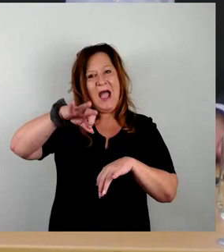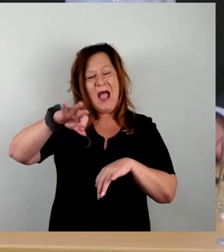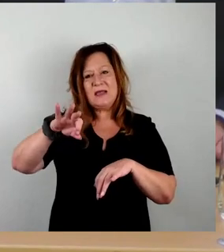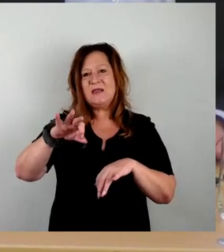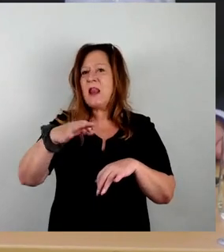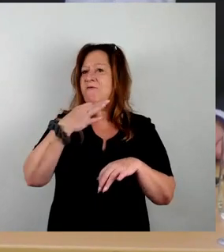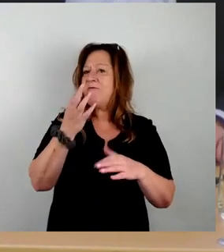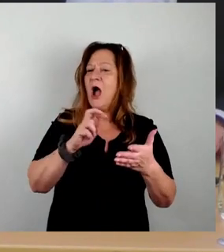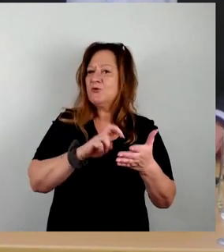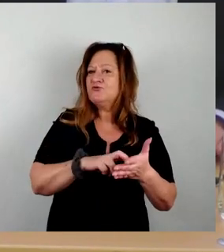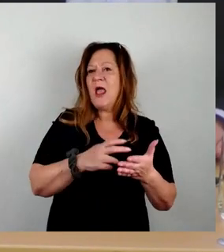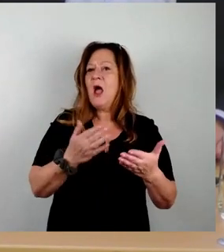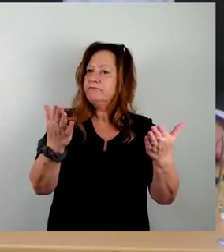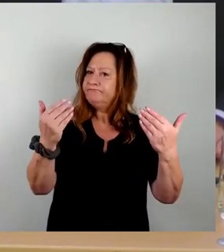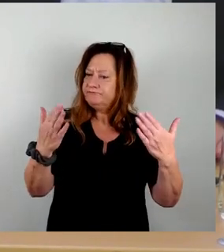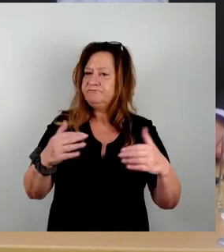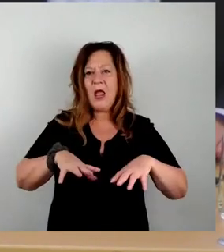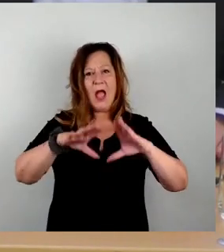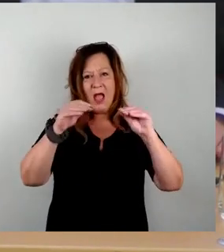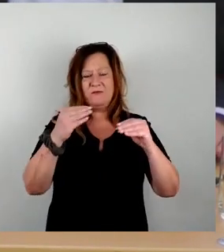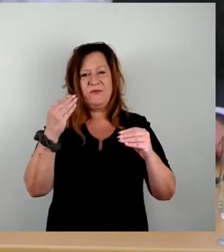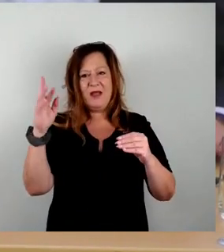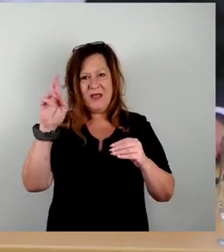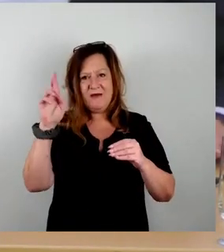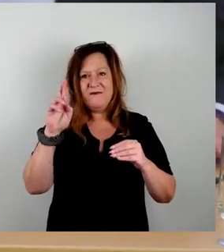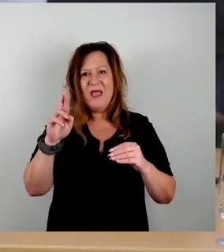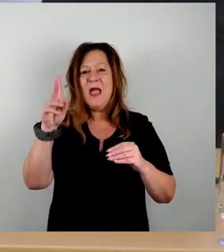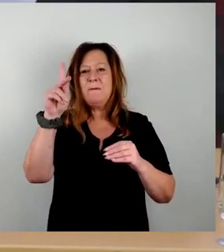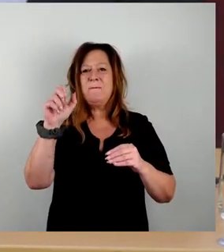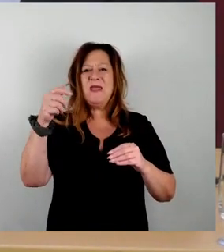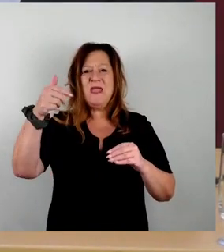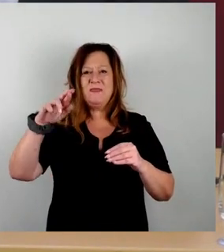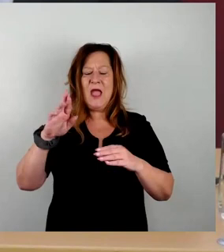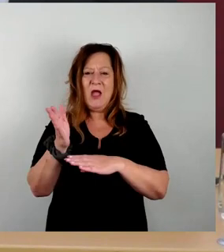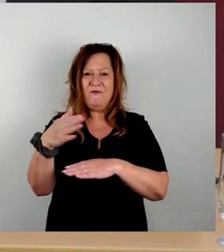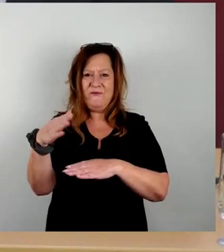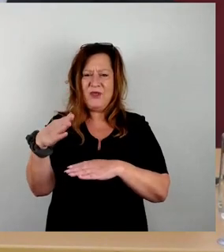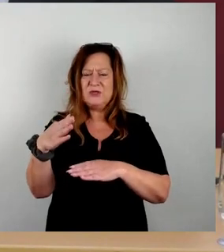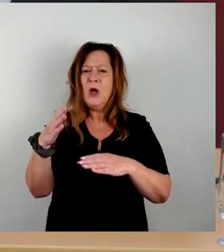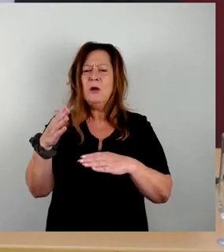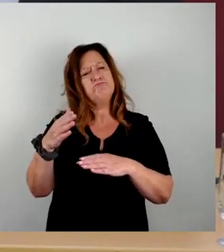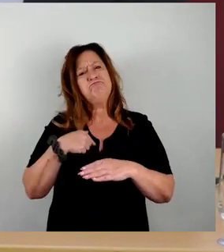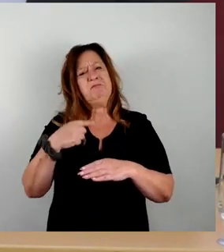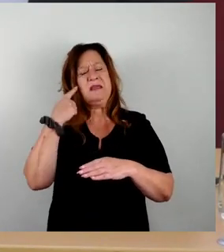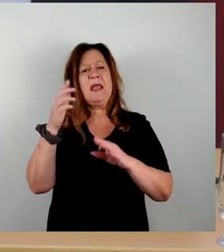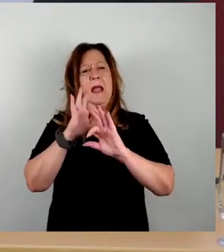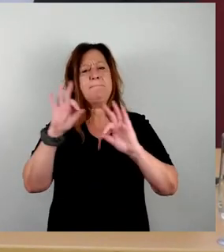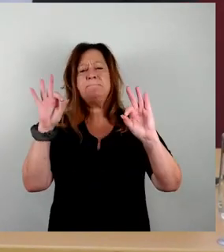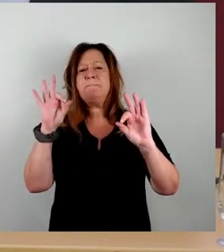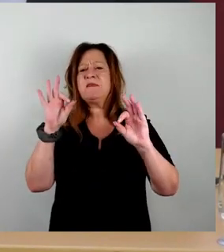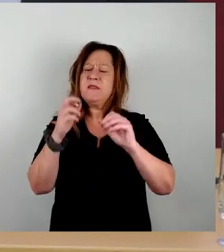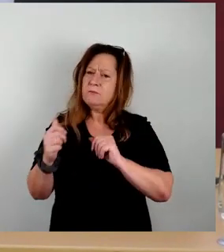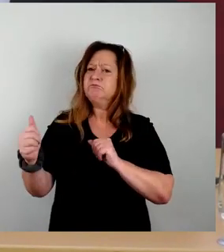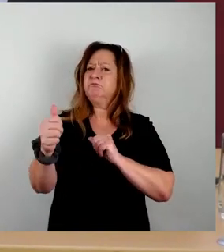Fragesteller aufrufen. Wir beginnen mit Herrn Peter Fischer und am besten Sie kommen hier nach vorne an